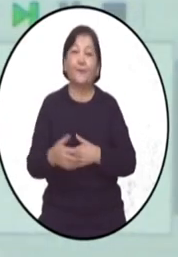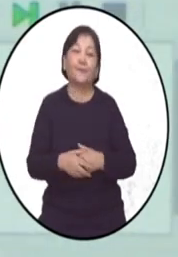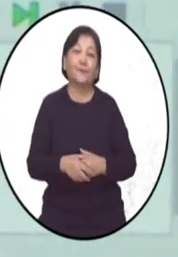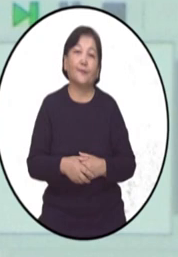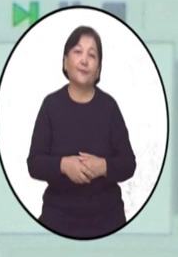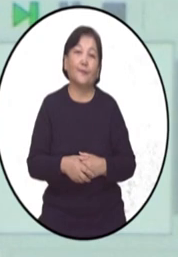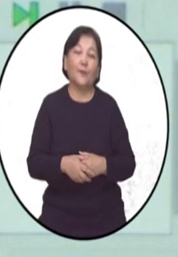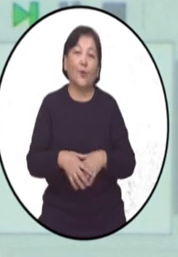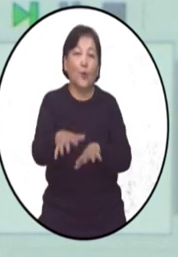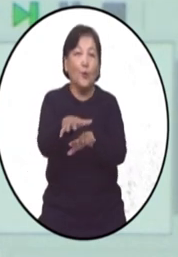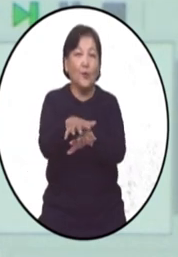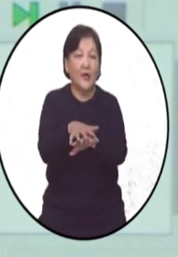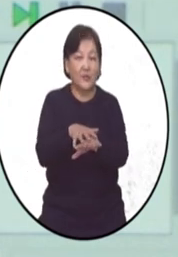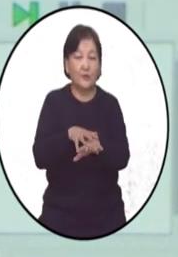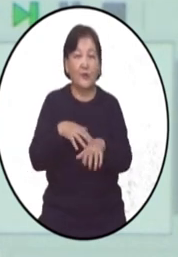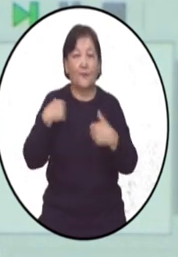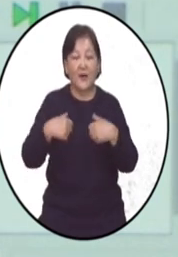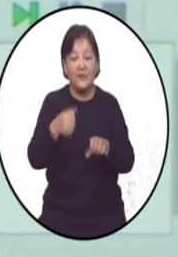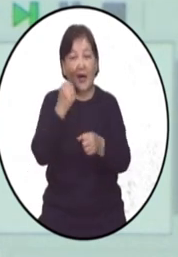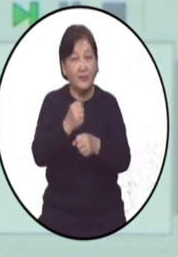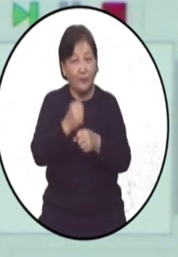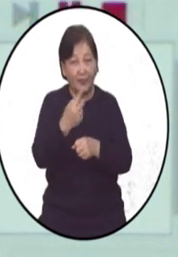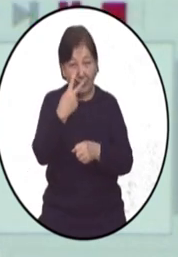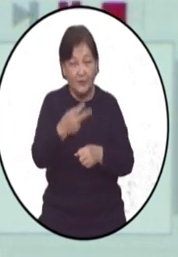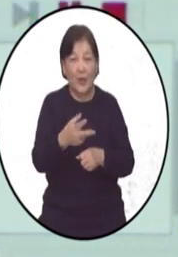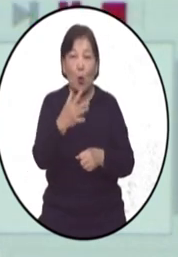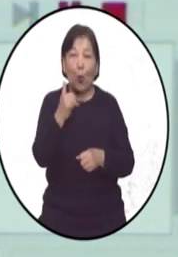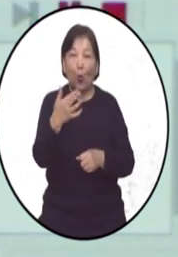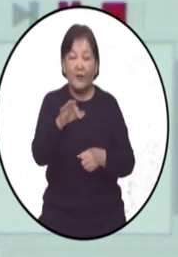За энийг удаашруулж байгаад ажиллуулад үтчихээ. Удаан ажиллах гэдгээ сонгоод.